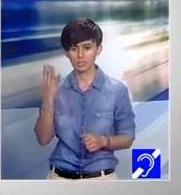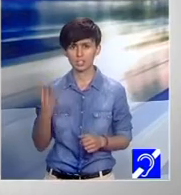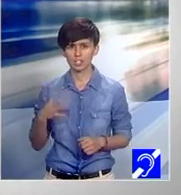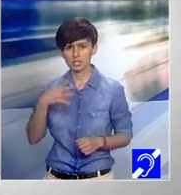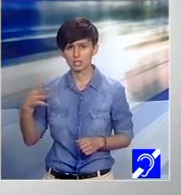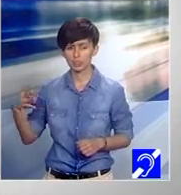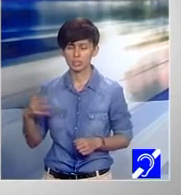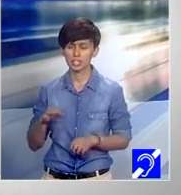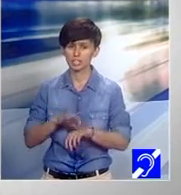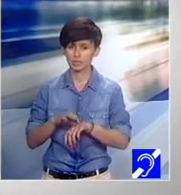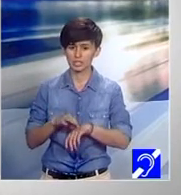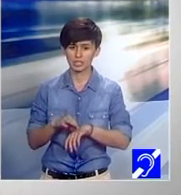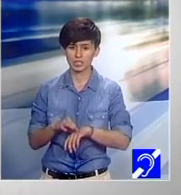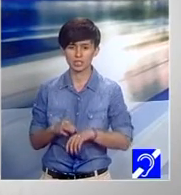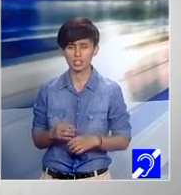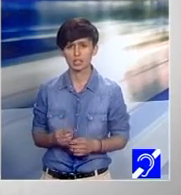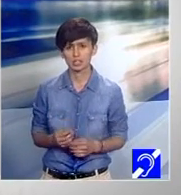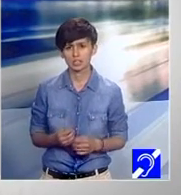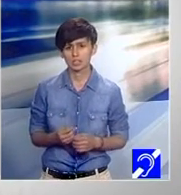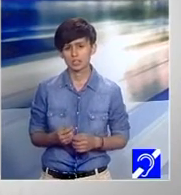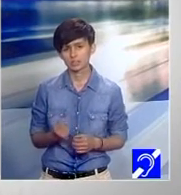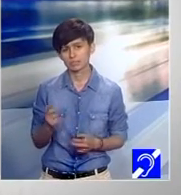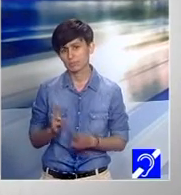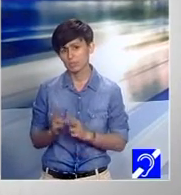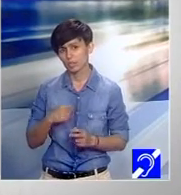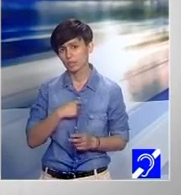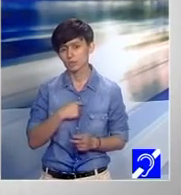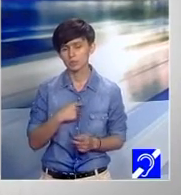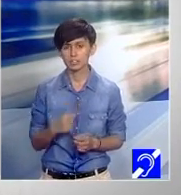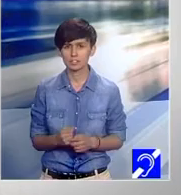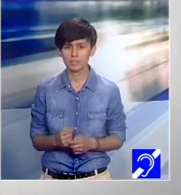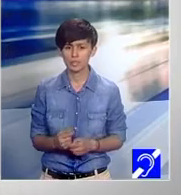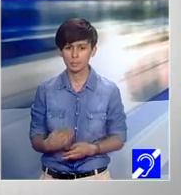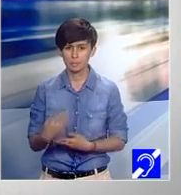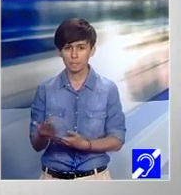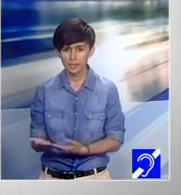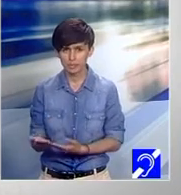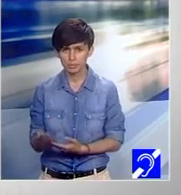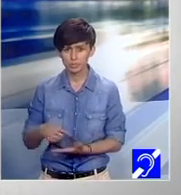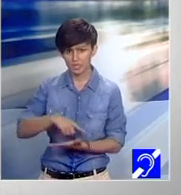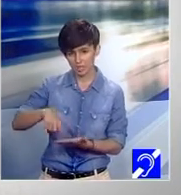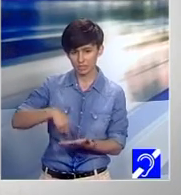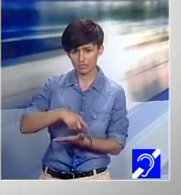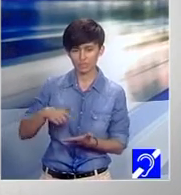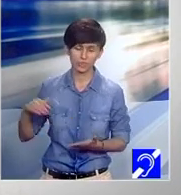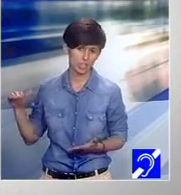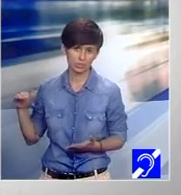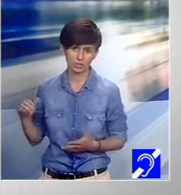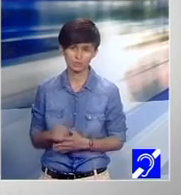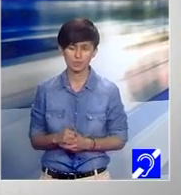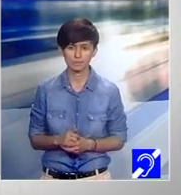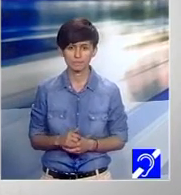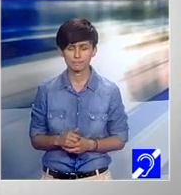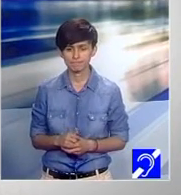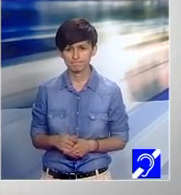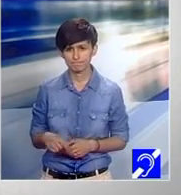în proteine pe 100 de grame la fiecare aliment, cum poate fi transpus în farfuria unui copil. M-ați înțeles? Deci noi nici în acest moment,